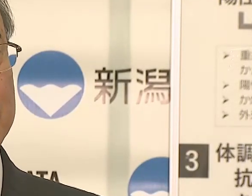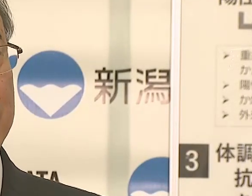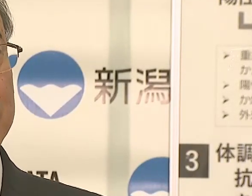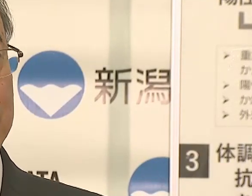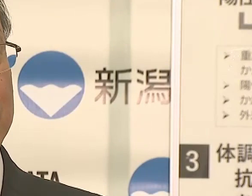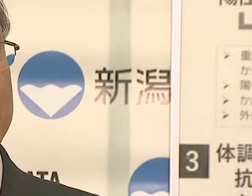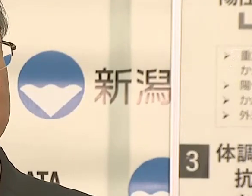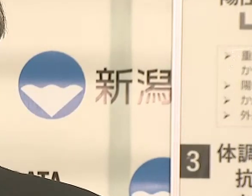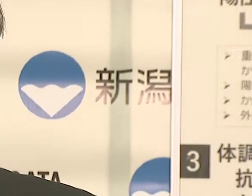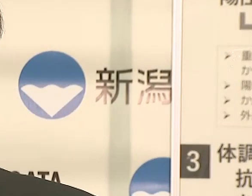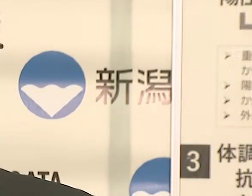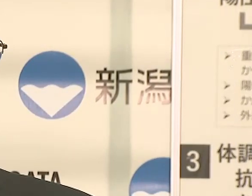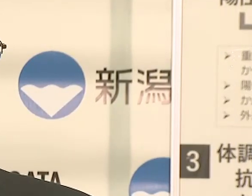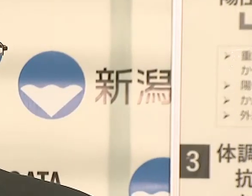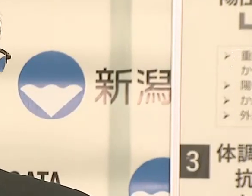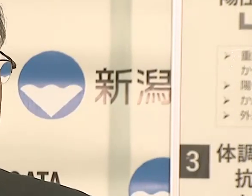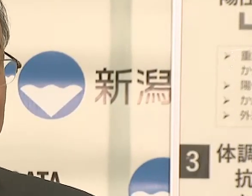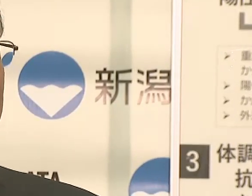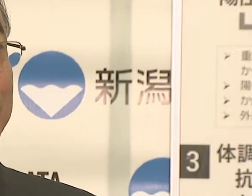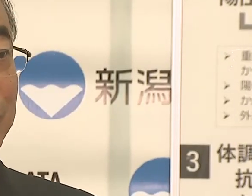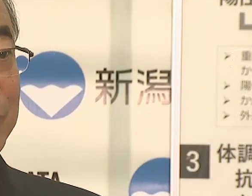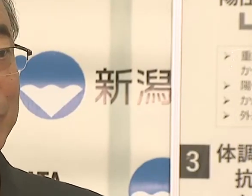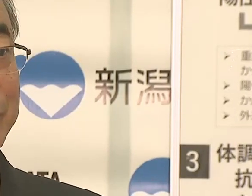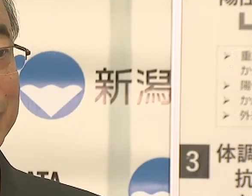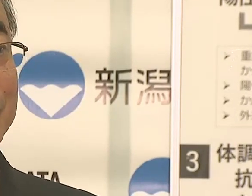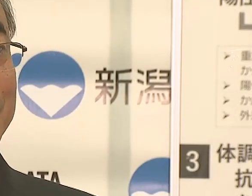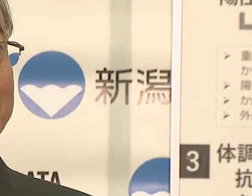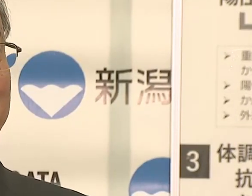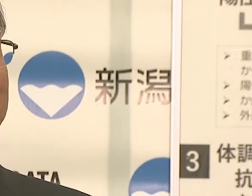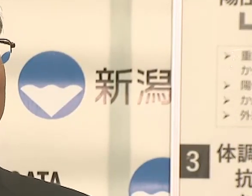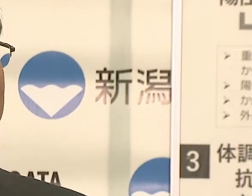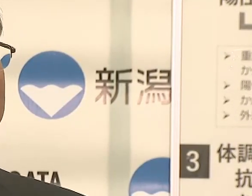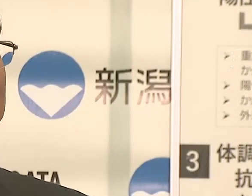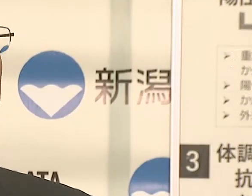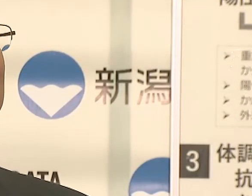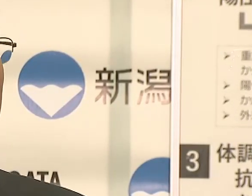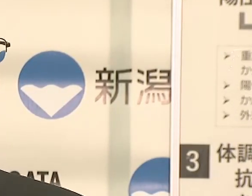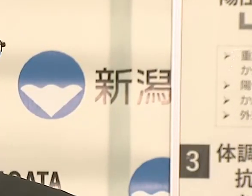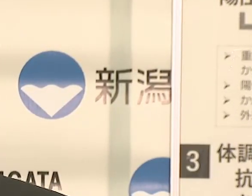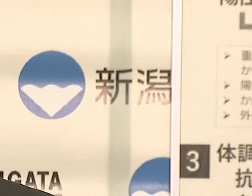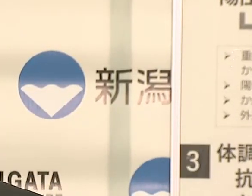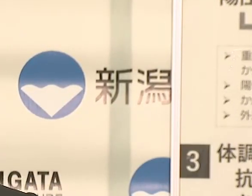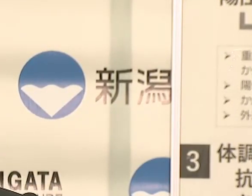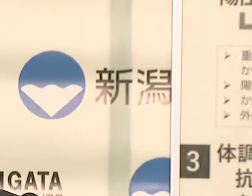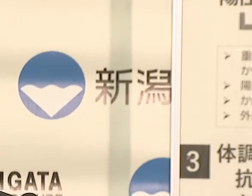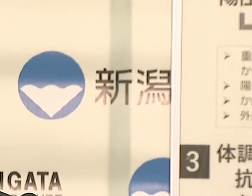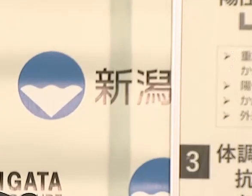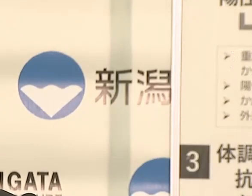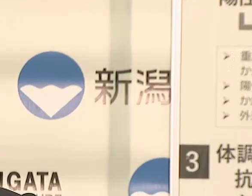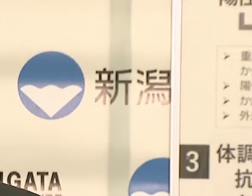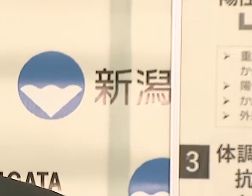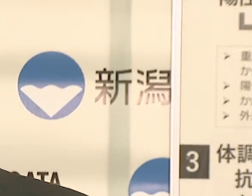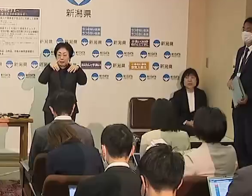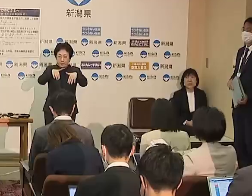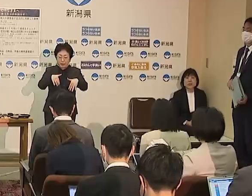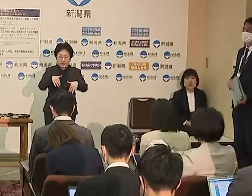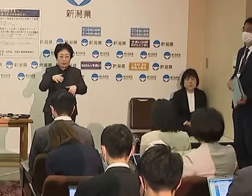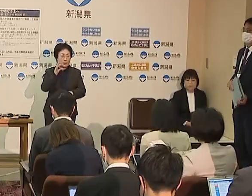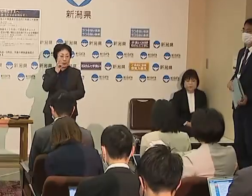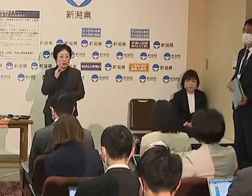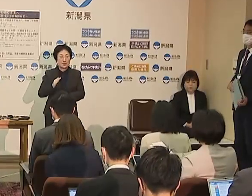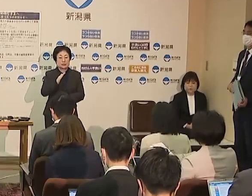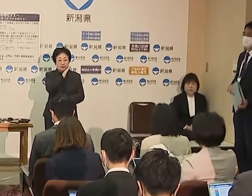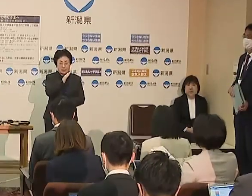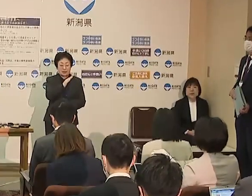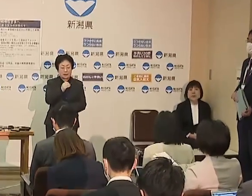考えていただきたいとJRさんが独力で普及していただくのはそれが一番ベストですけどね